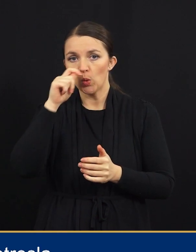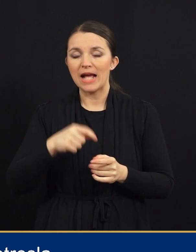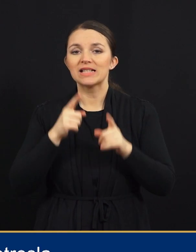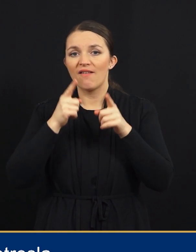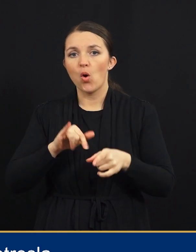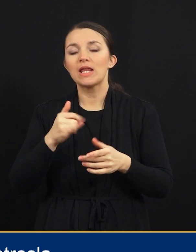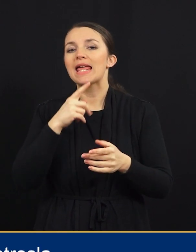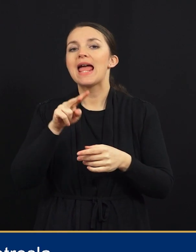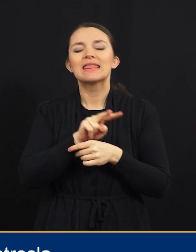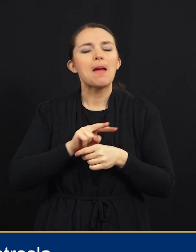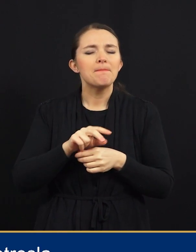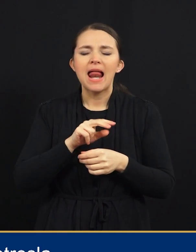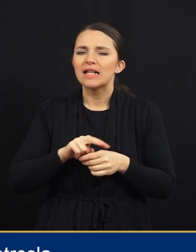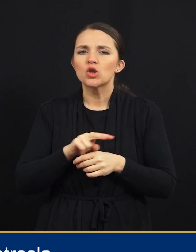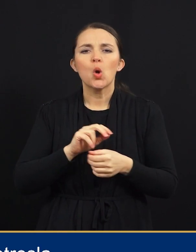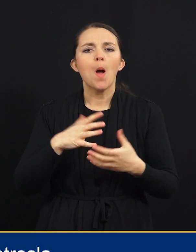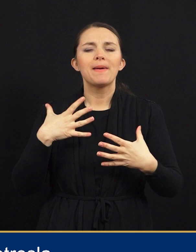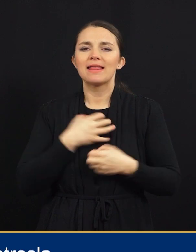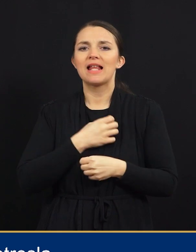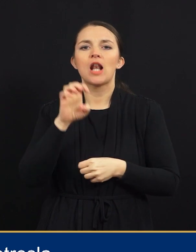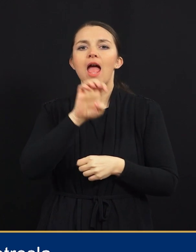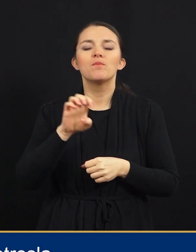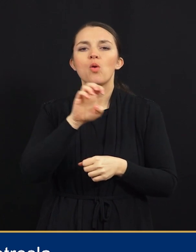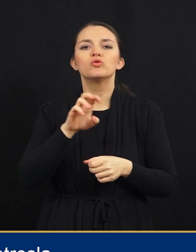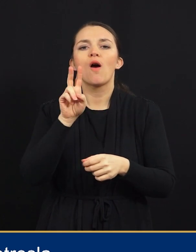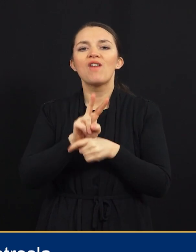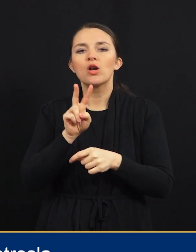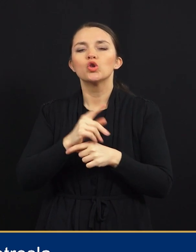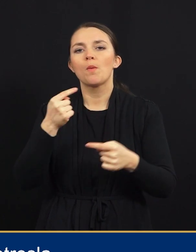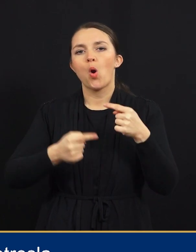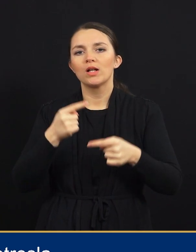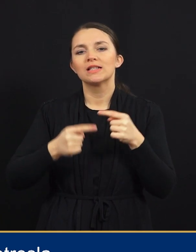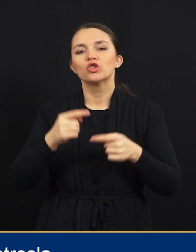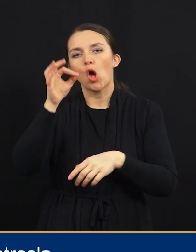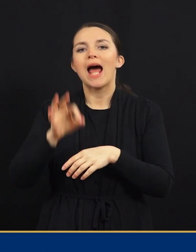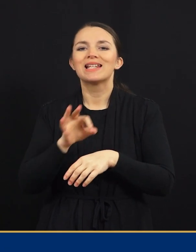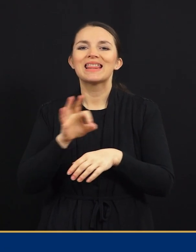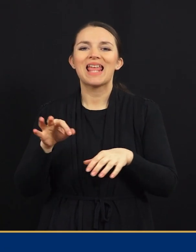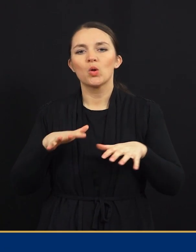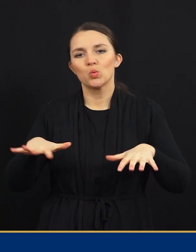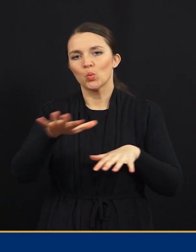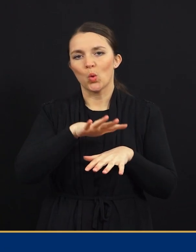Ukrajinska vojna je temeljito pretresla evropsko varnostno politično arhitekturo.